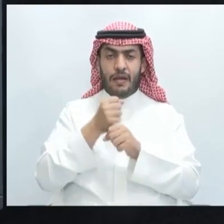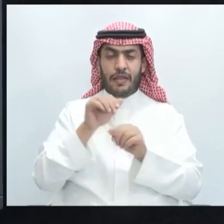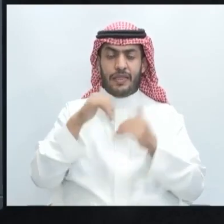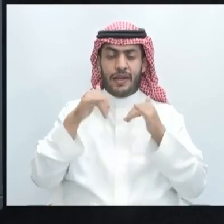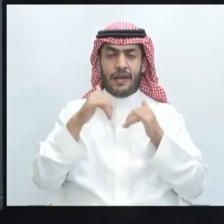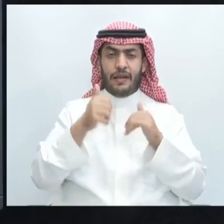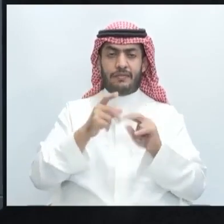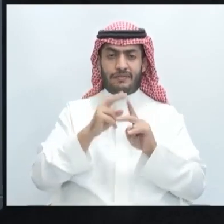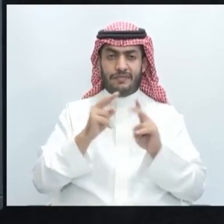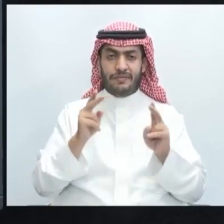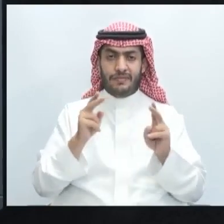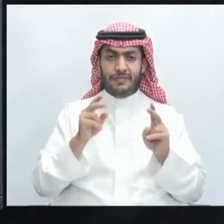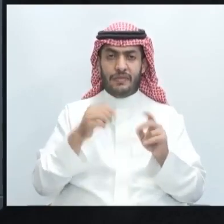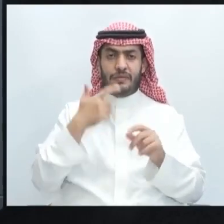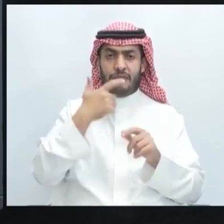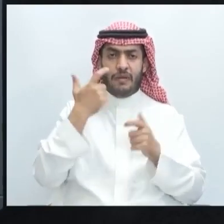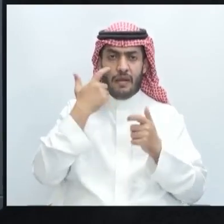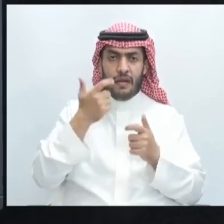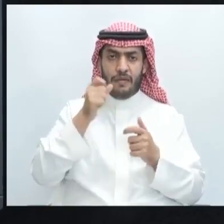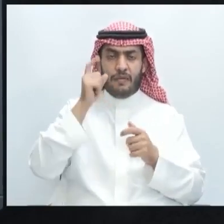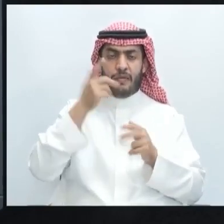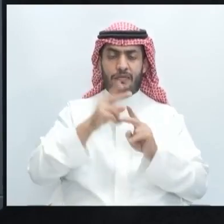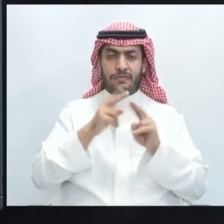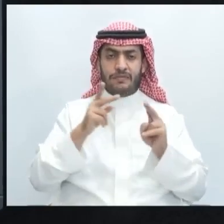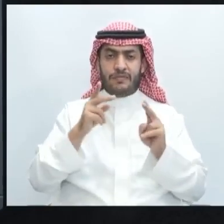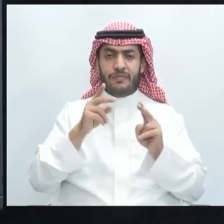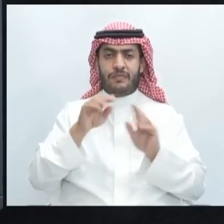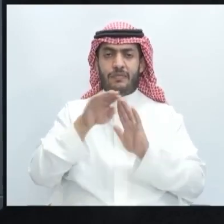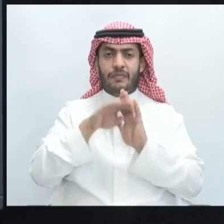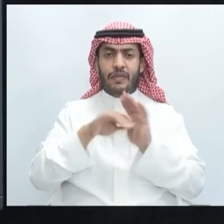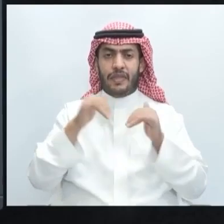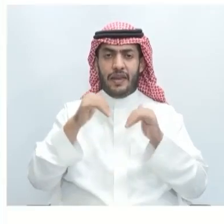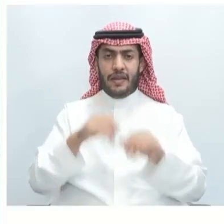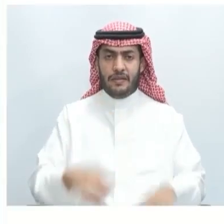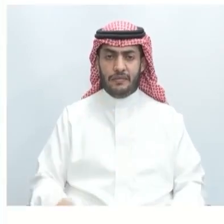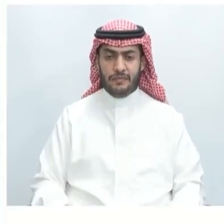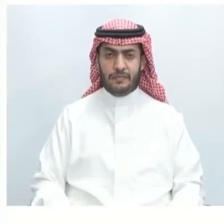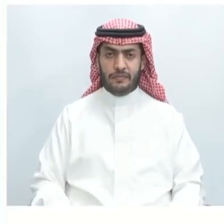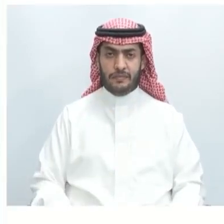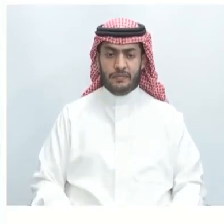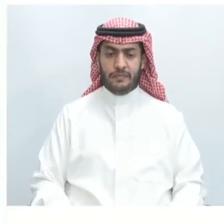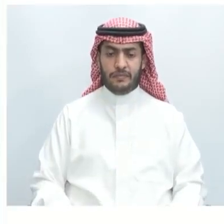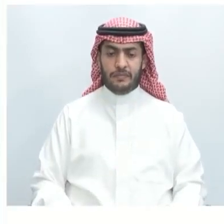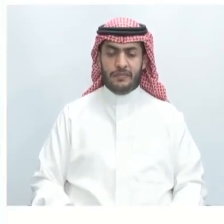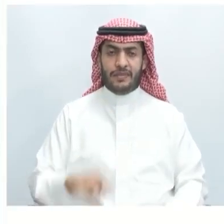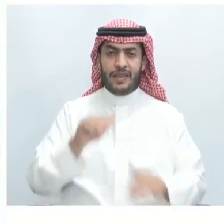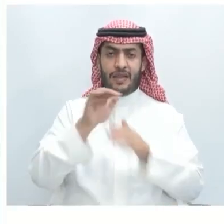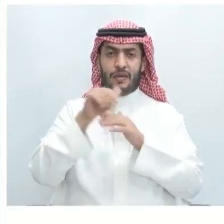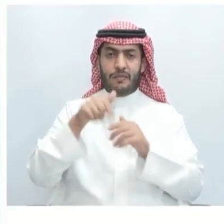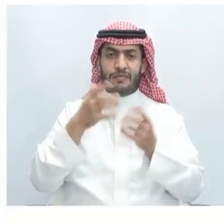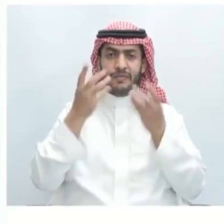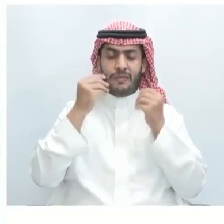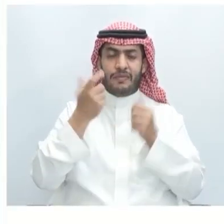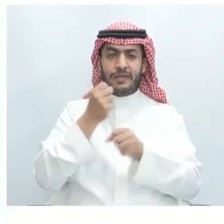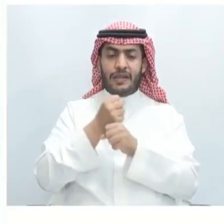السيناريو نستطيع التنبؤ في اكثر من سيناريو وسنشاهد ذلك باذن الله في درس اليوم في هذا الدرس سنتعلم